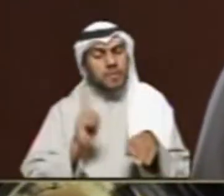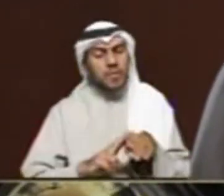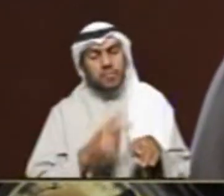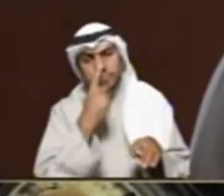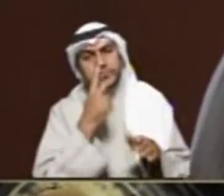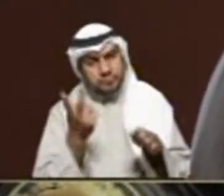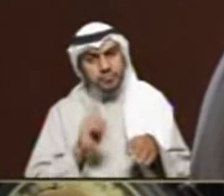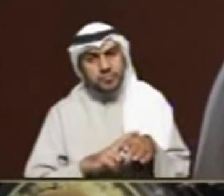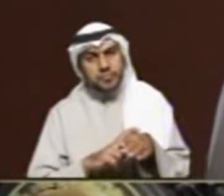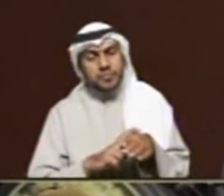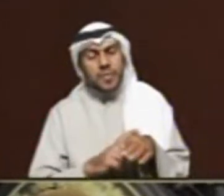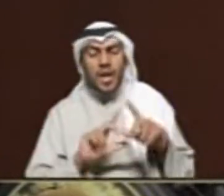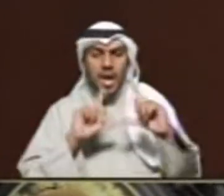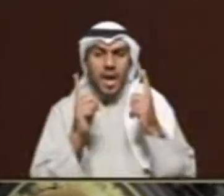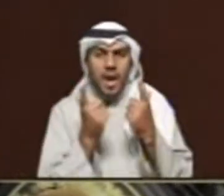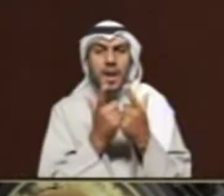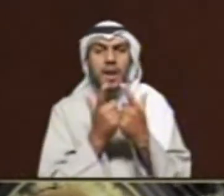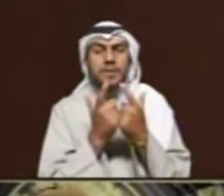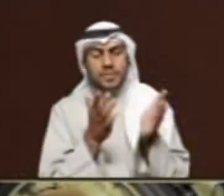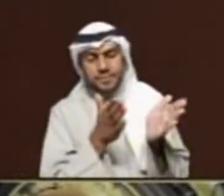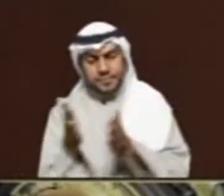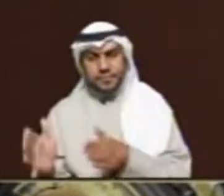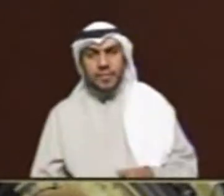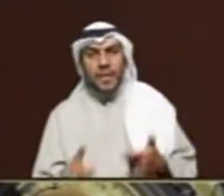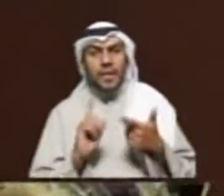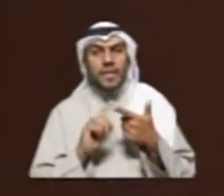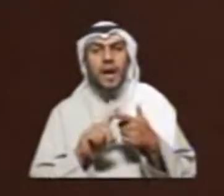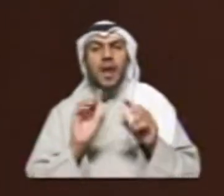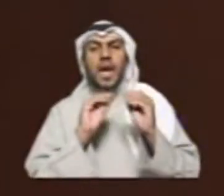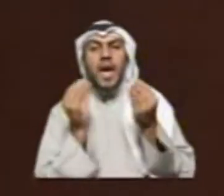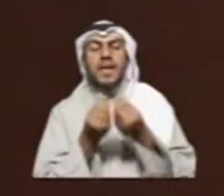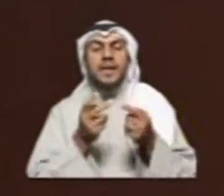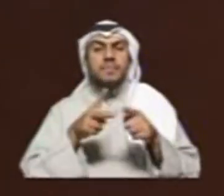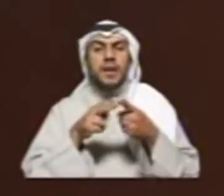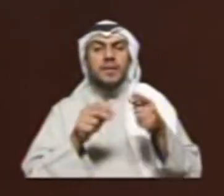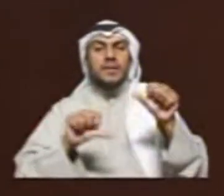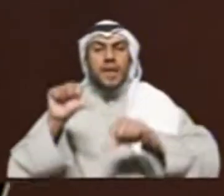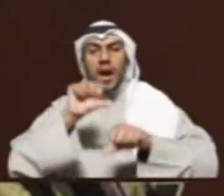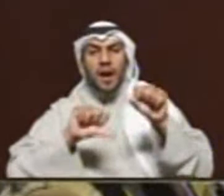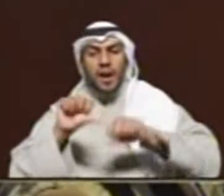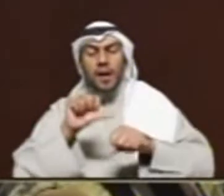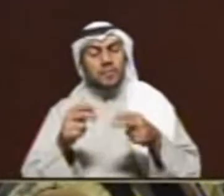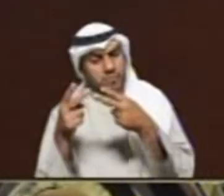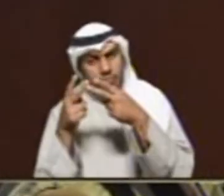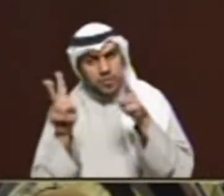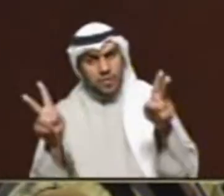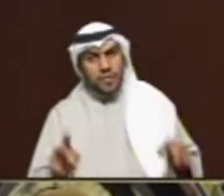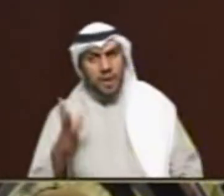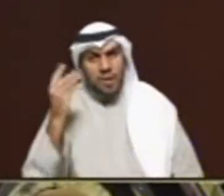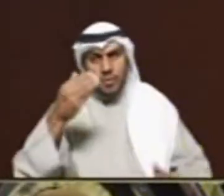للجنة. وهناك أيضا موضوع آخر من الهيئة العامة للصناعة أيضا تم الموافقة عليه ببناء